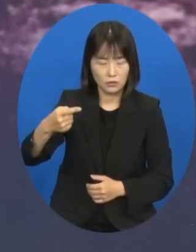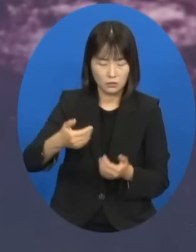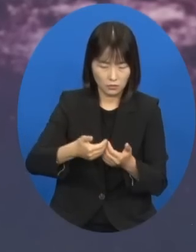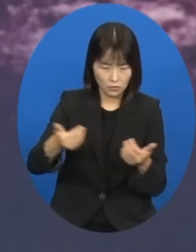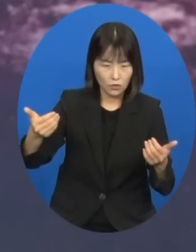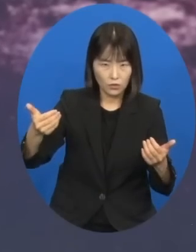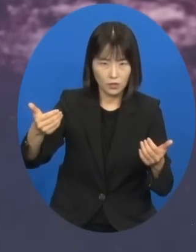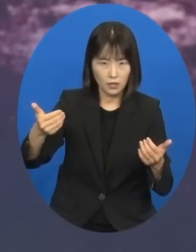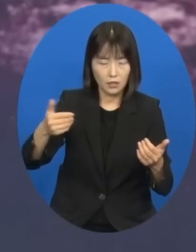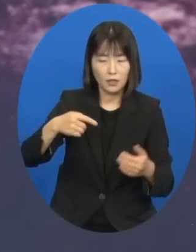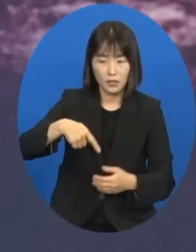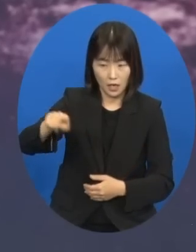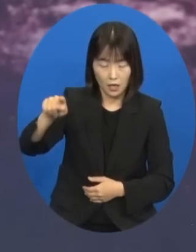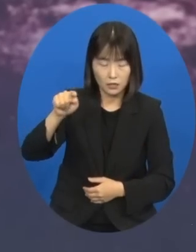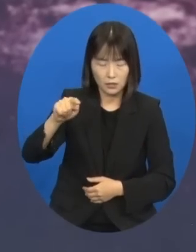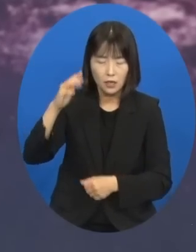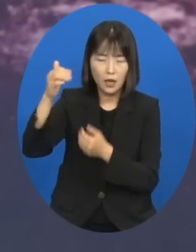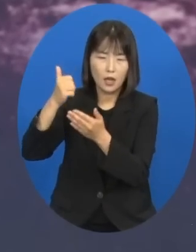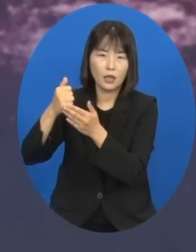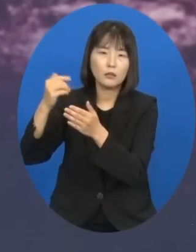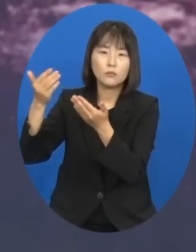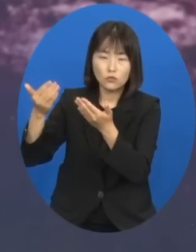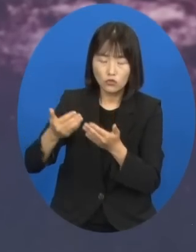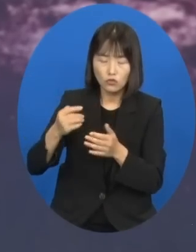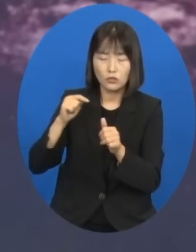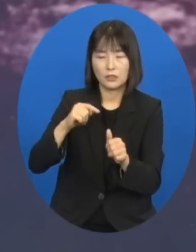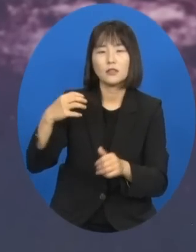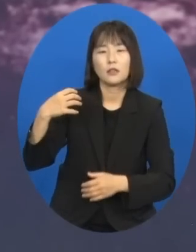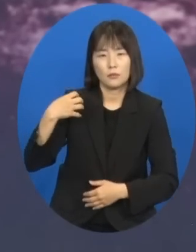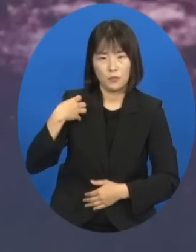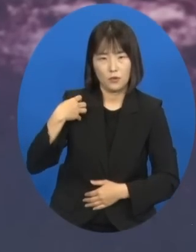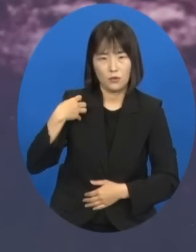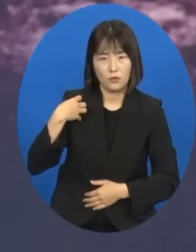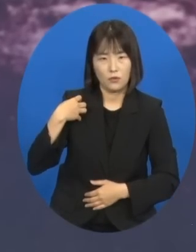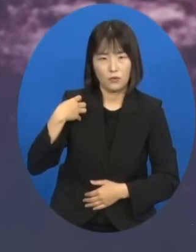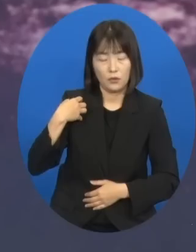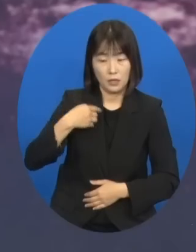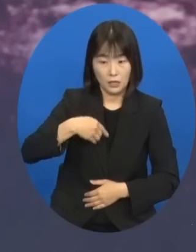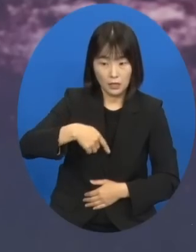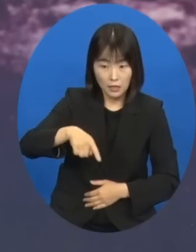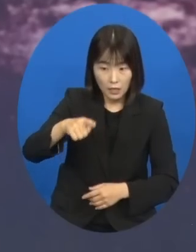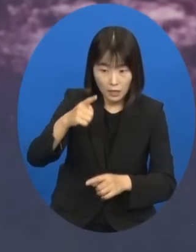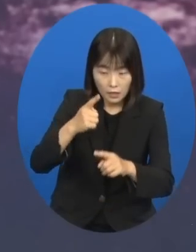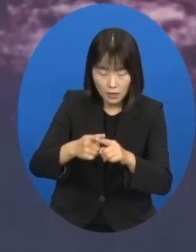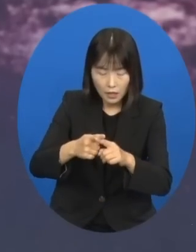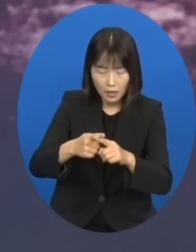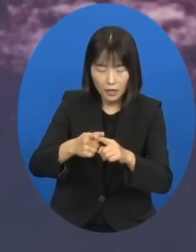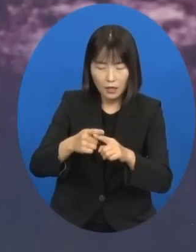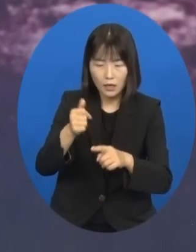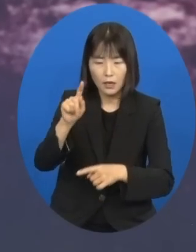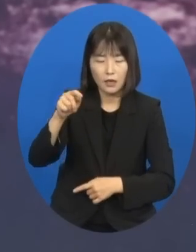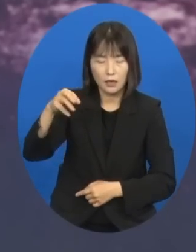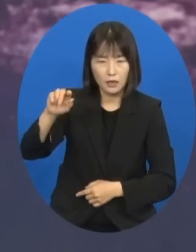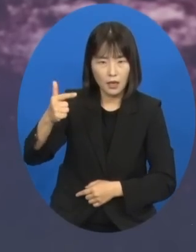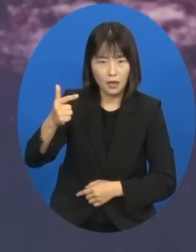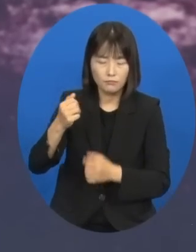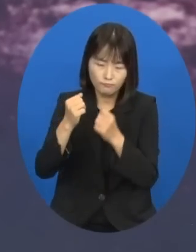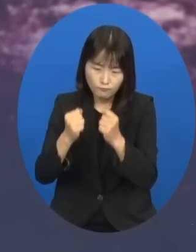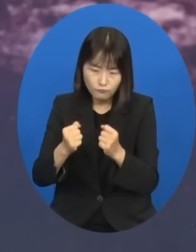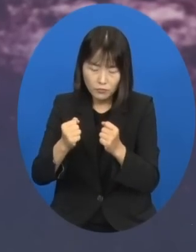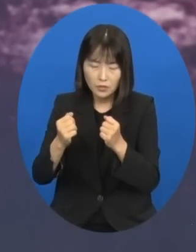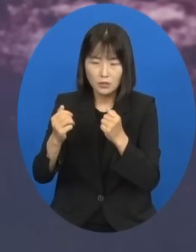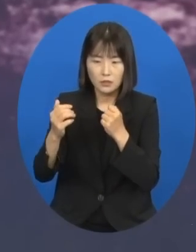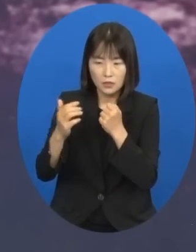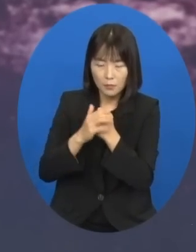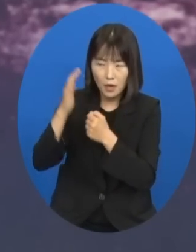그의 사명이었습니다. 가다가 그가 하란에서 잠시 정착을 하죠. 다시 하나님이 나타나셔서 가라라고